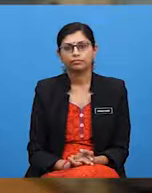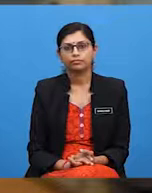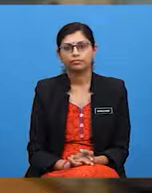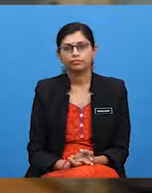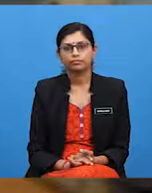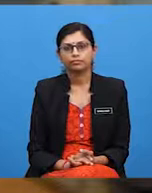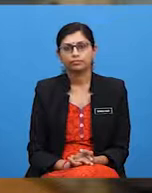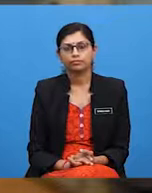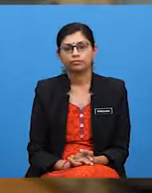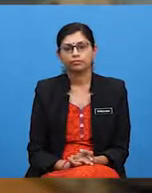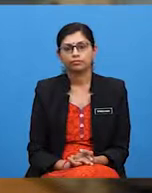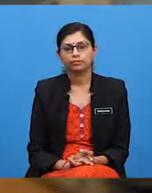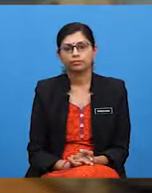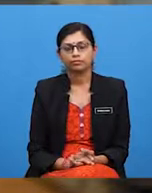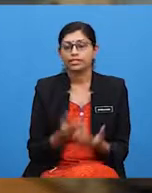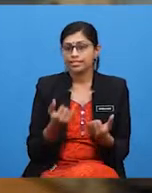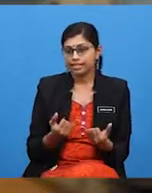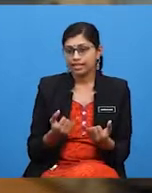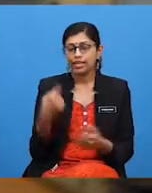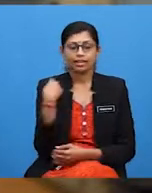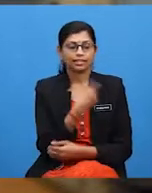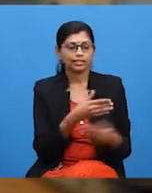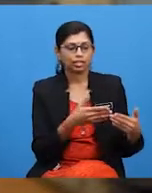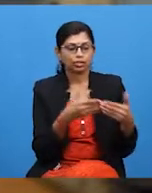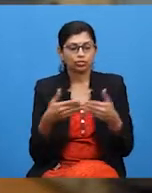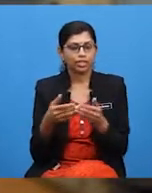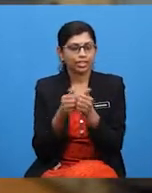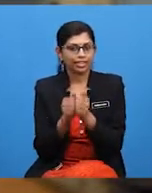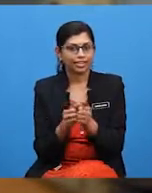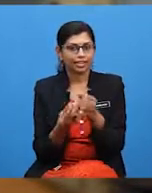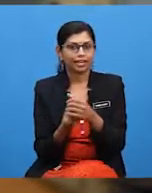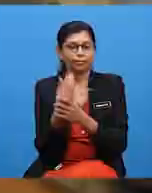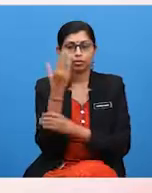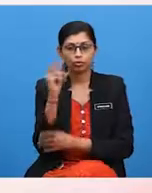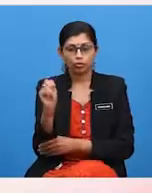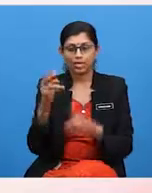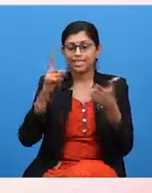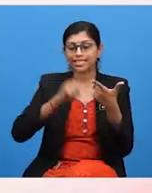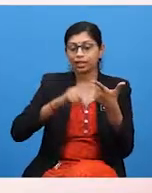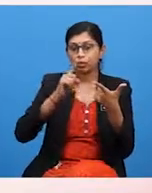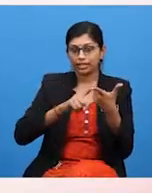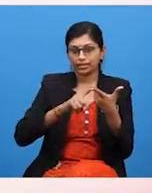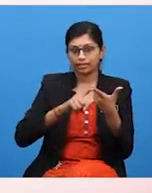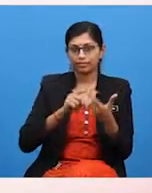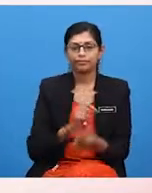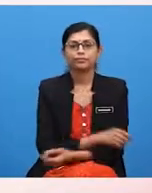Baiklah, sekarang kita teruskan dengan pertumbuhan sekunder.